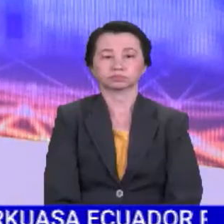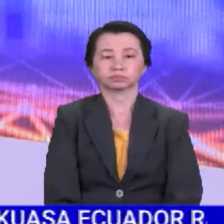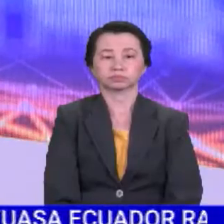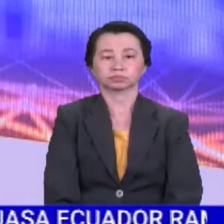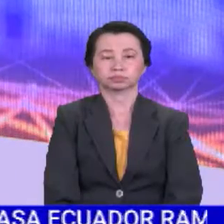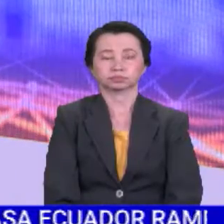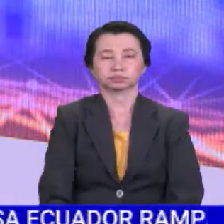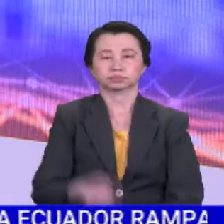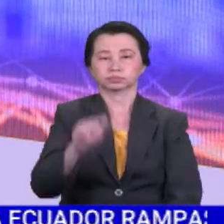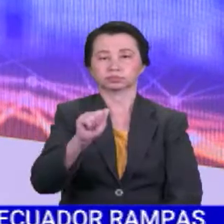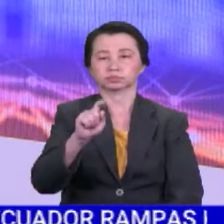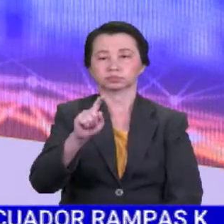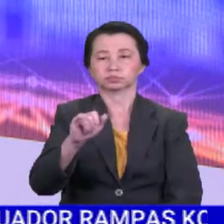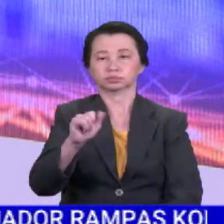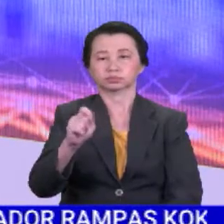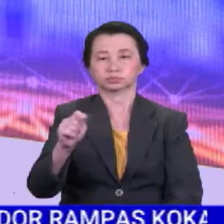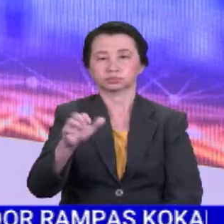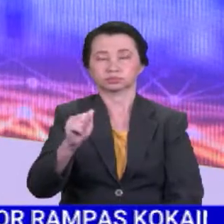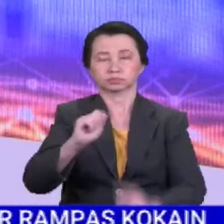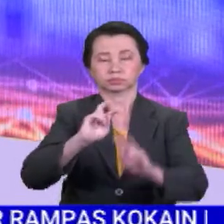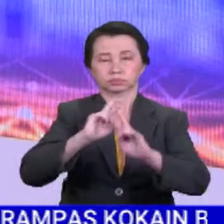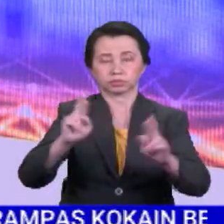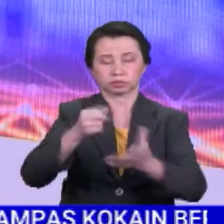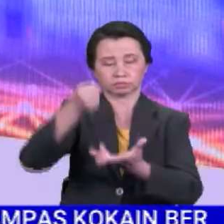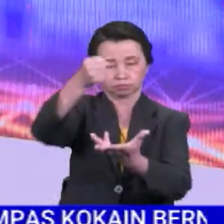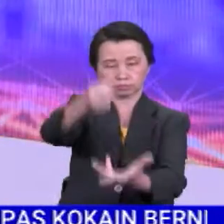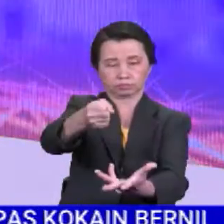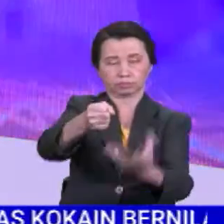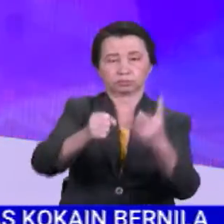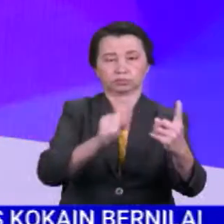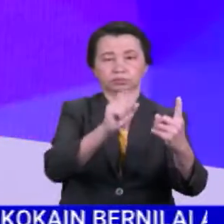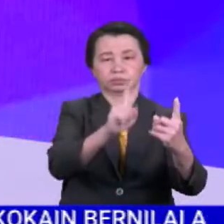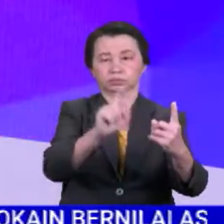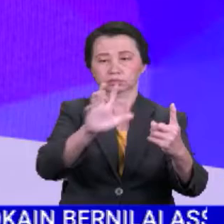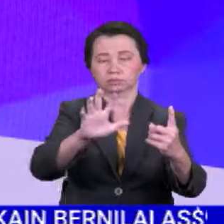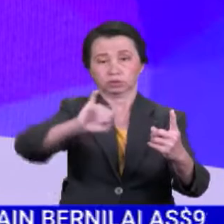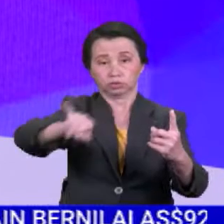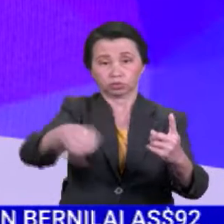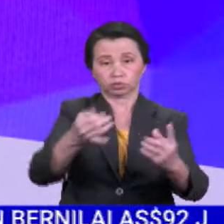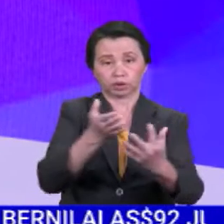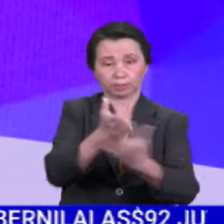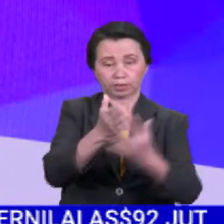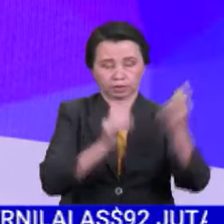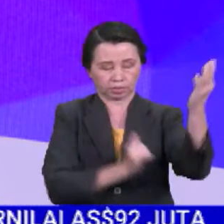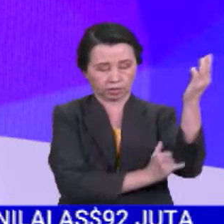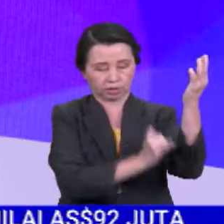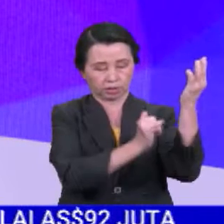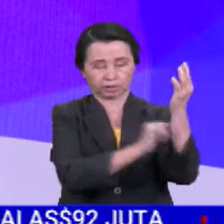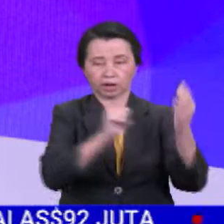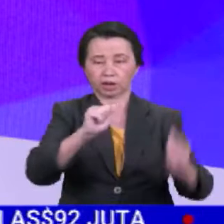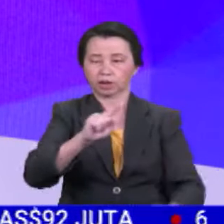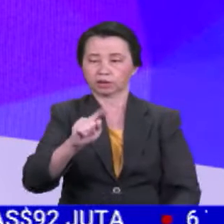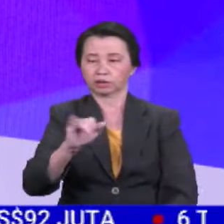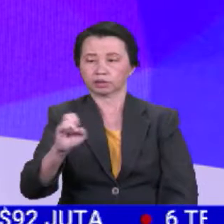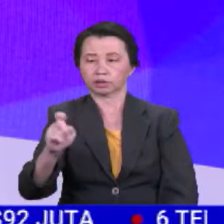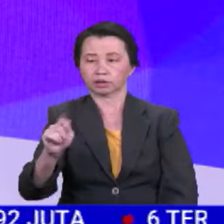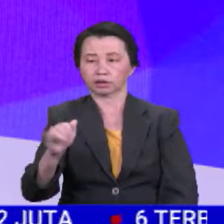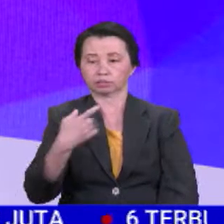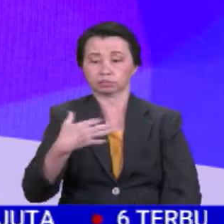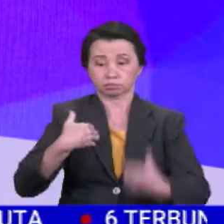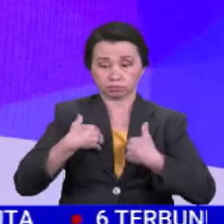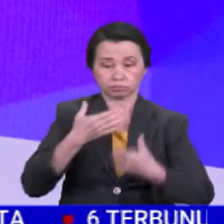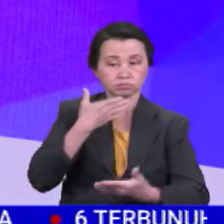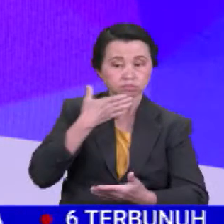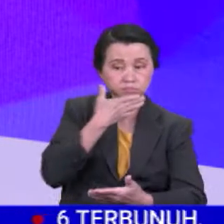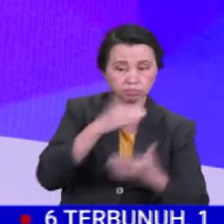Axiata Group Berhad Axiata menyediakan dana RM115 juta menerusi Yayasan Axiata untuk melahirkan generasi muda